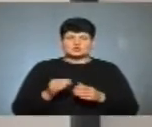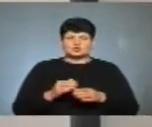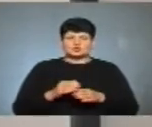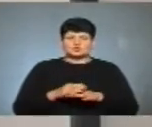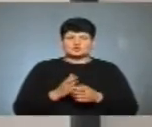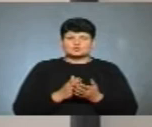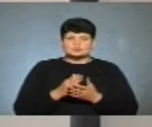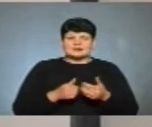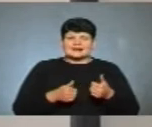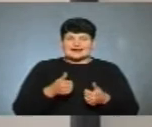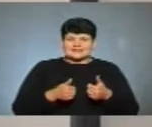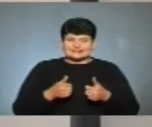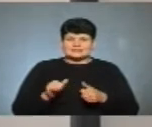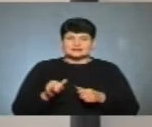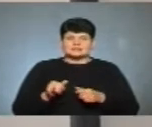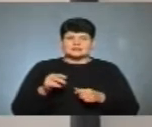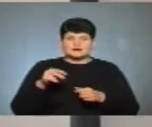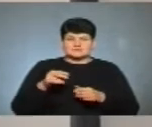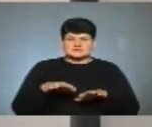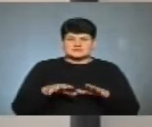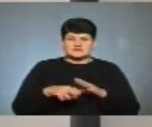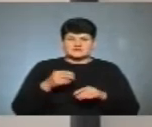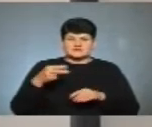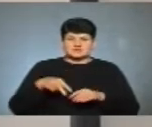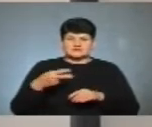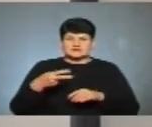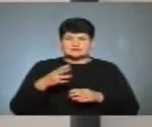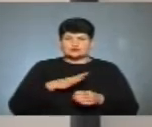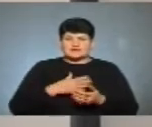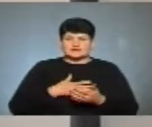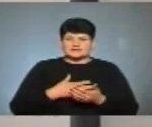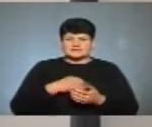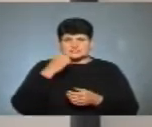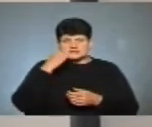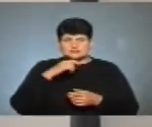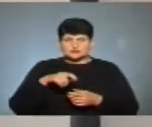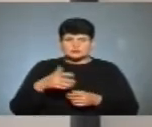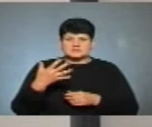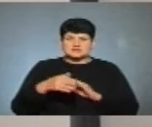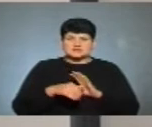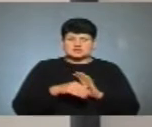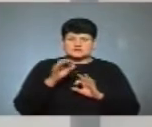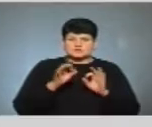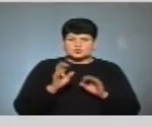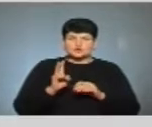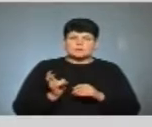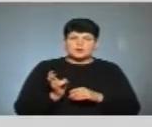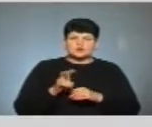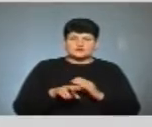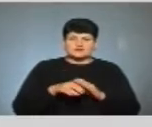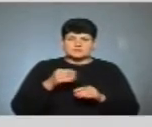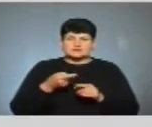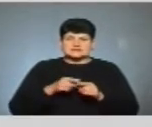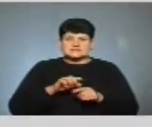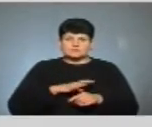на місцевих виборах 2020, більш активними були старші люди, зокрема 56% з тих, хто прийшов на вибори, це